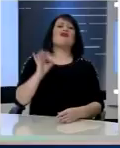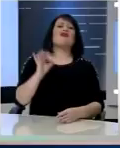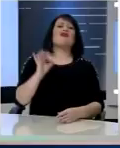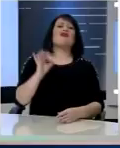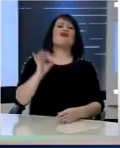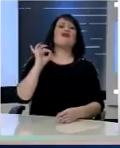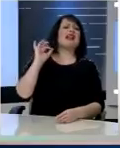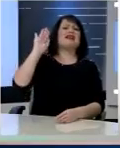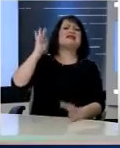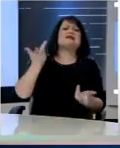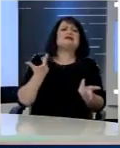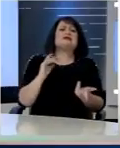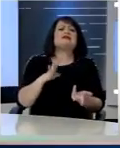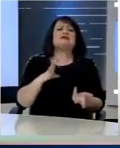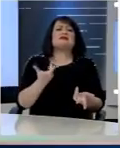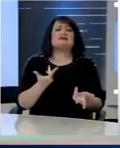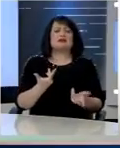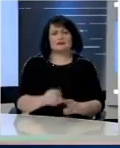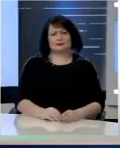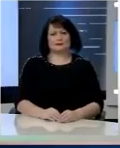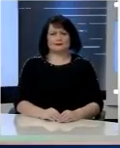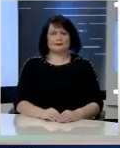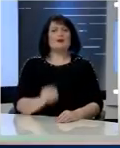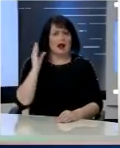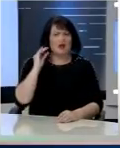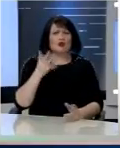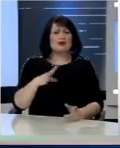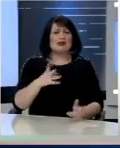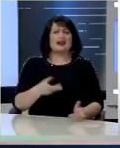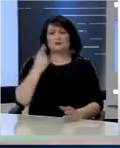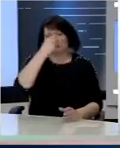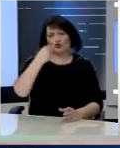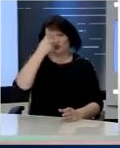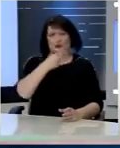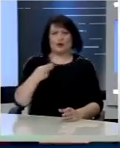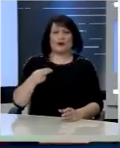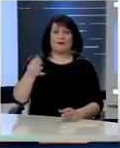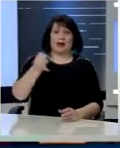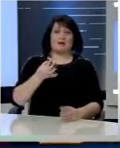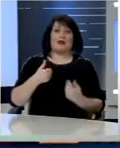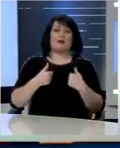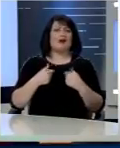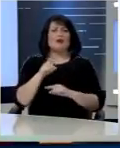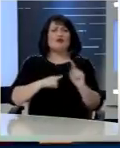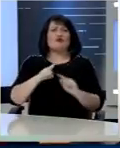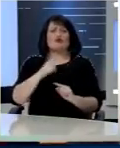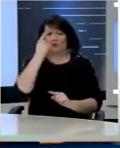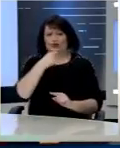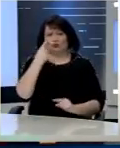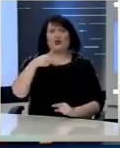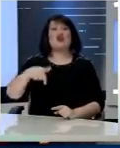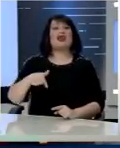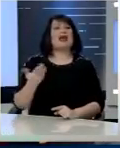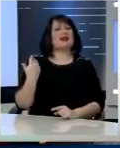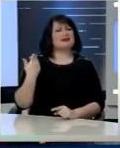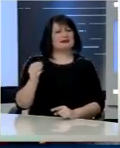καταρχήν. Με ακούτε? Ναι, ευχαριστώ. Τώρα σας ακούμε. Προσωπικού θέματος, μίξε μια αναφορά. Ποιο είναι το προσωπικό? Ο κύριος Γεωργιάδης,